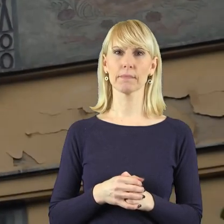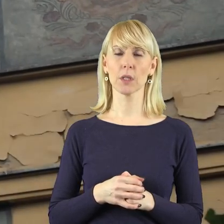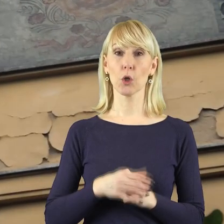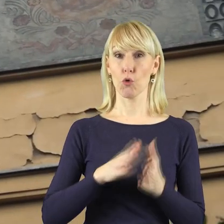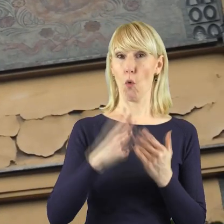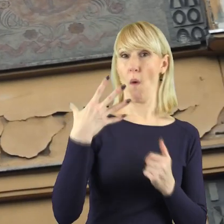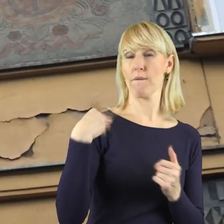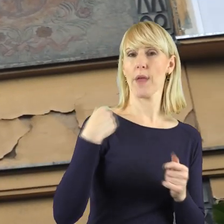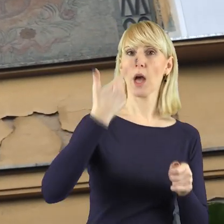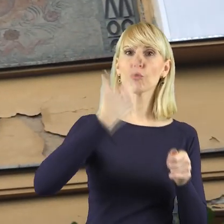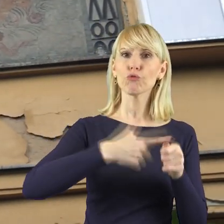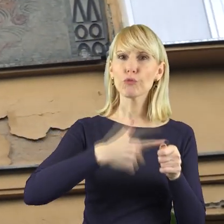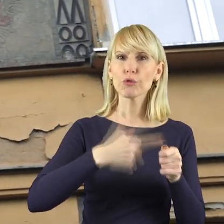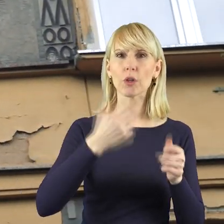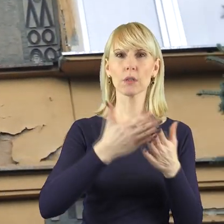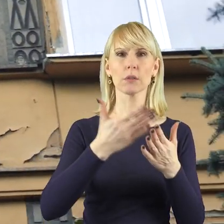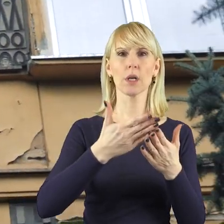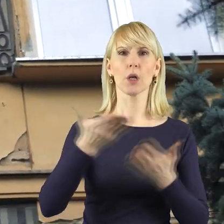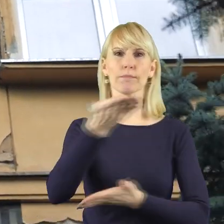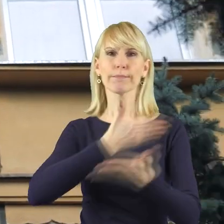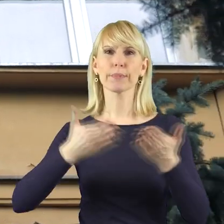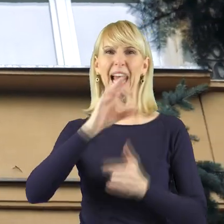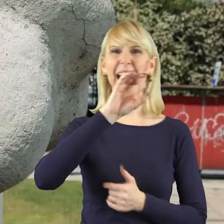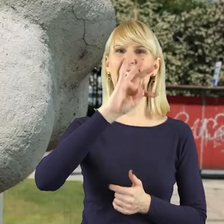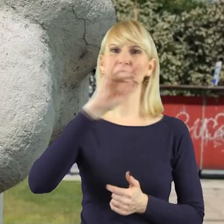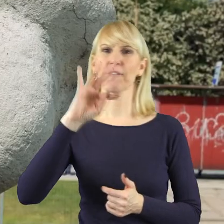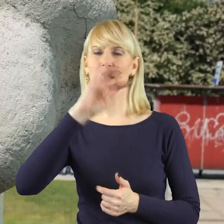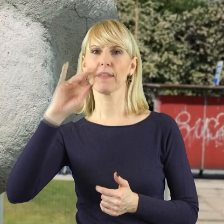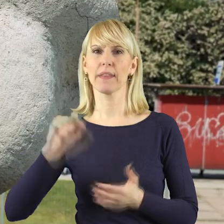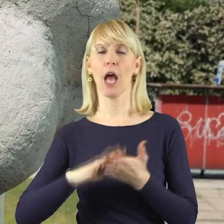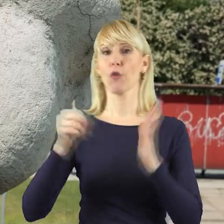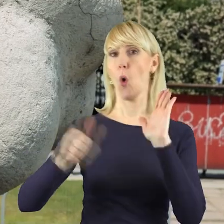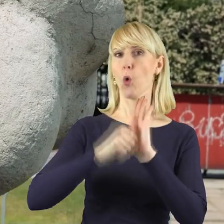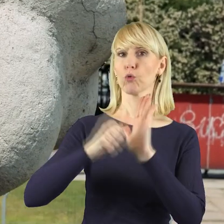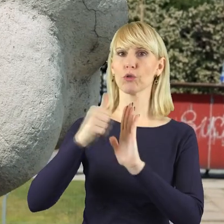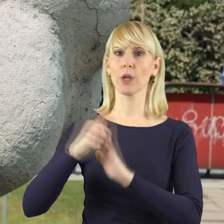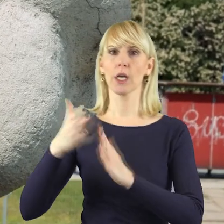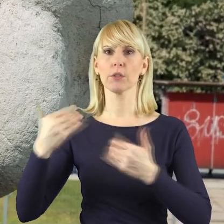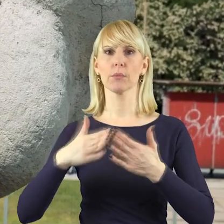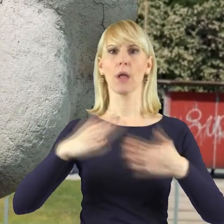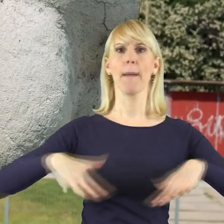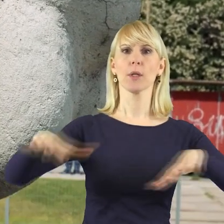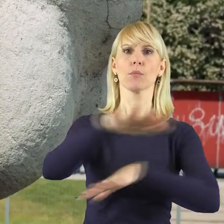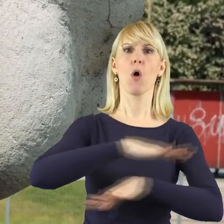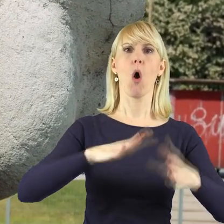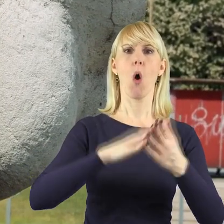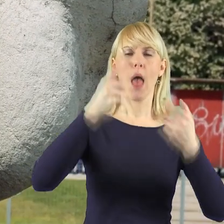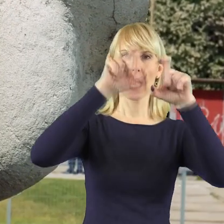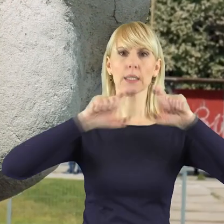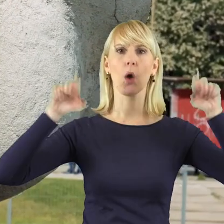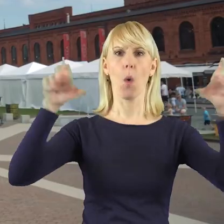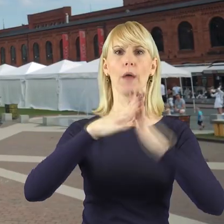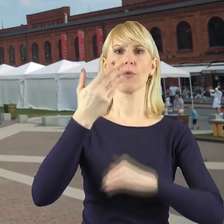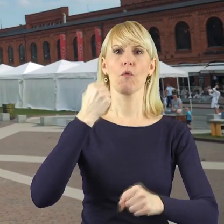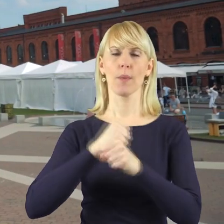Wiek XX przyniósł Łodzi z graffitta, inspirowane przemysłem, rzeźby na przedpolach zakładów pracy, liczne neony i